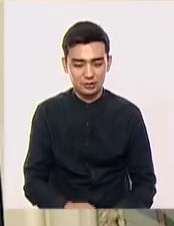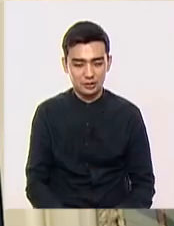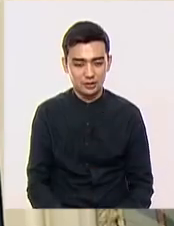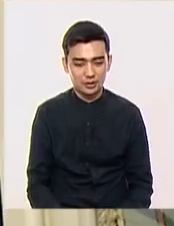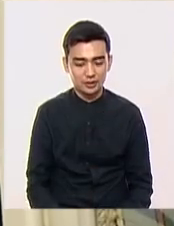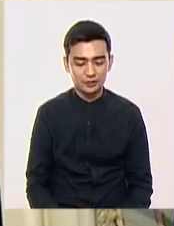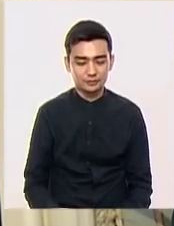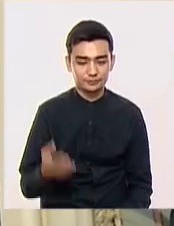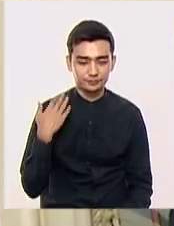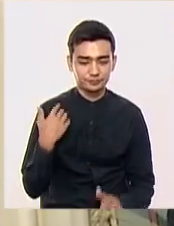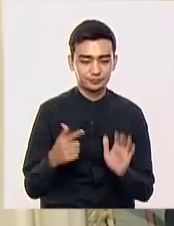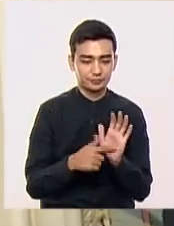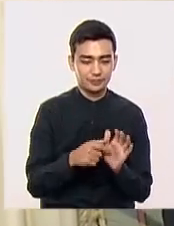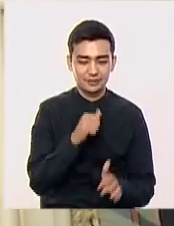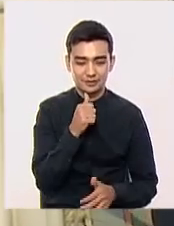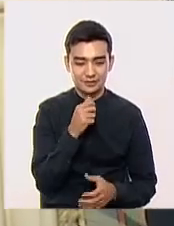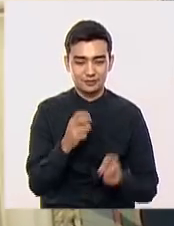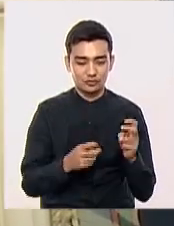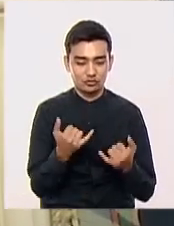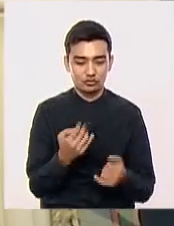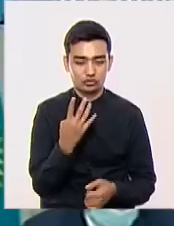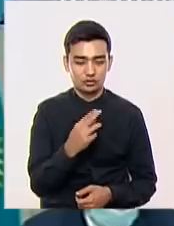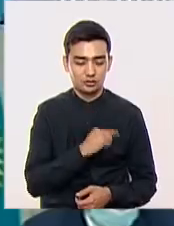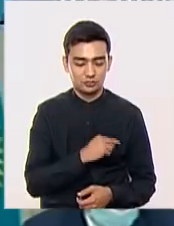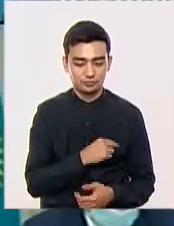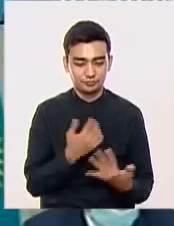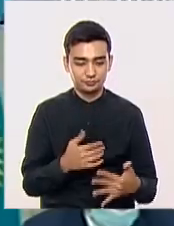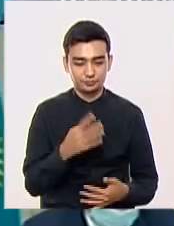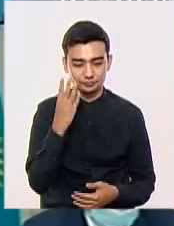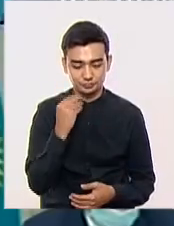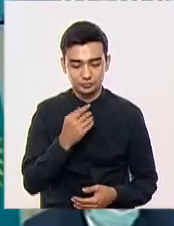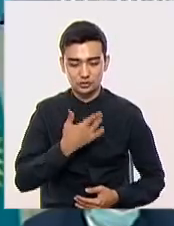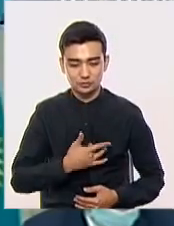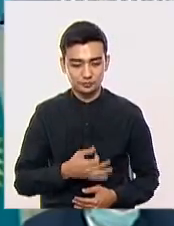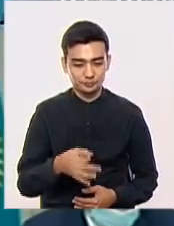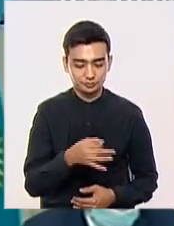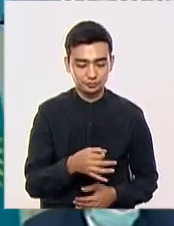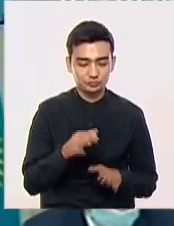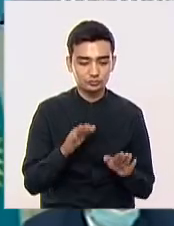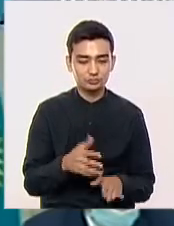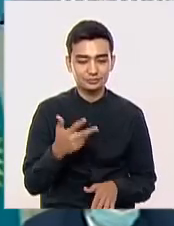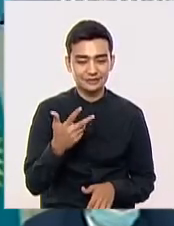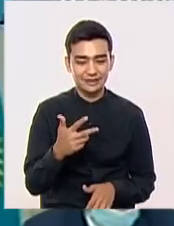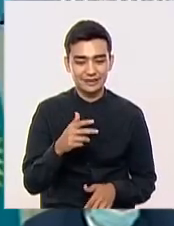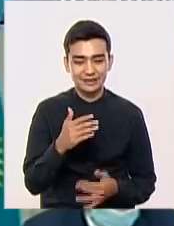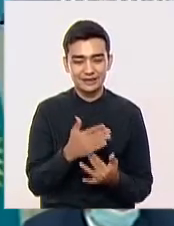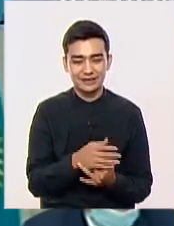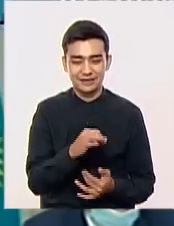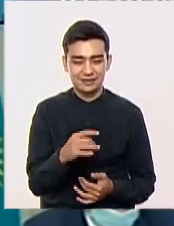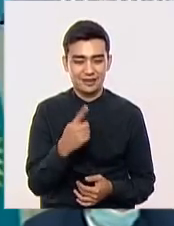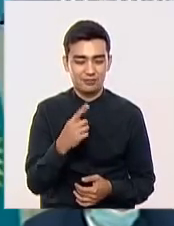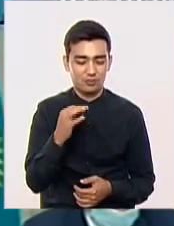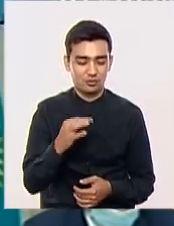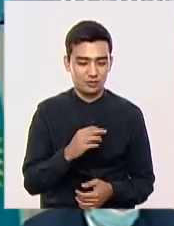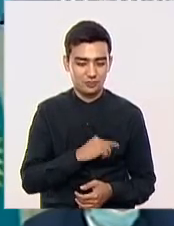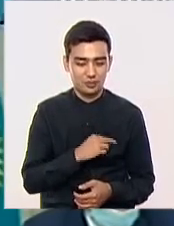Бұрын енгізілген 7 қан зауытының бүгінде 4-теу ғана жұмыс істейді. Алматы және Жамбыл облыстарында тек 3-тен 1 бөлігі ғана жүктелген.